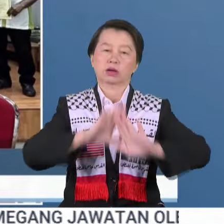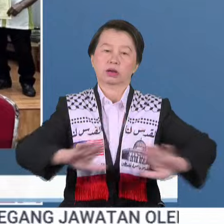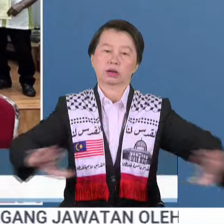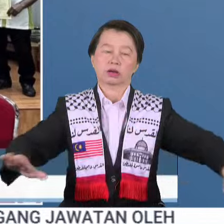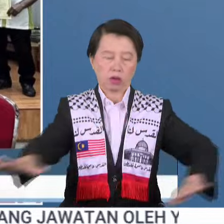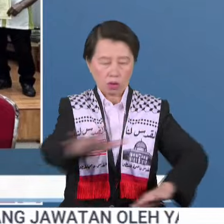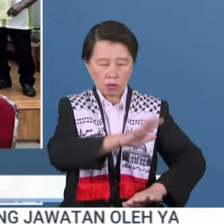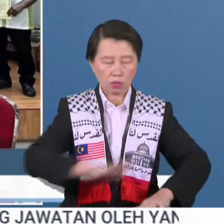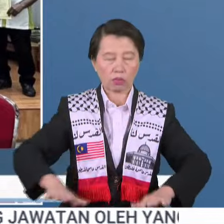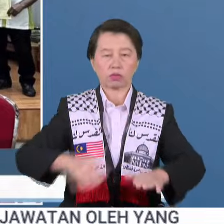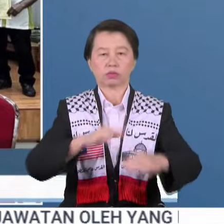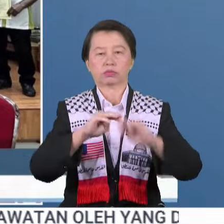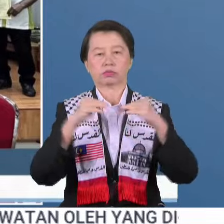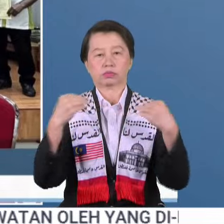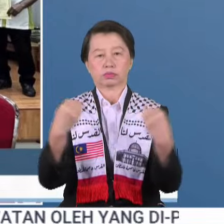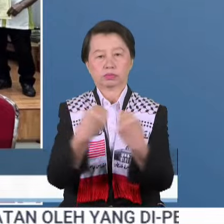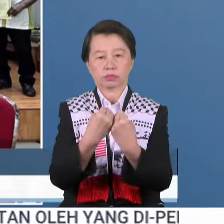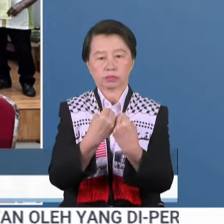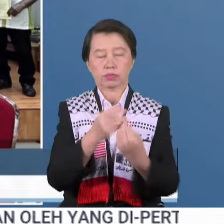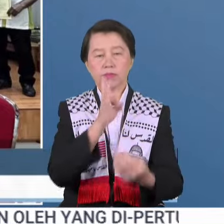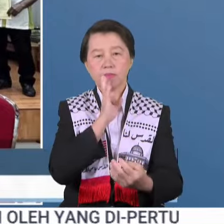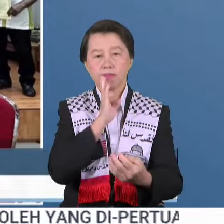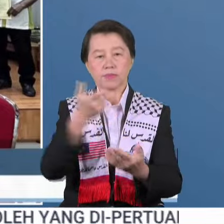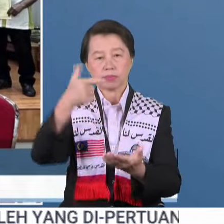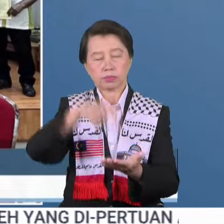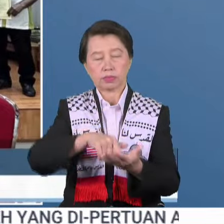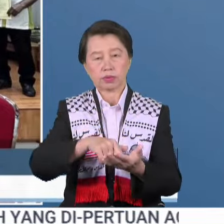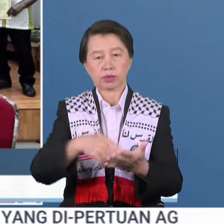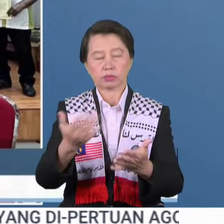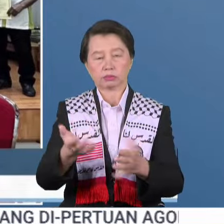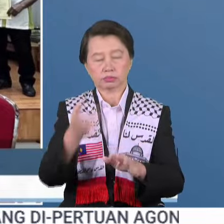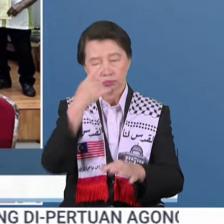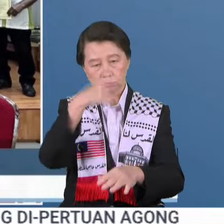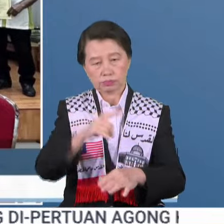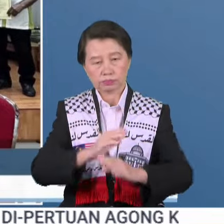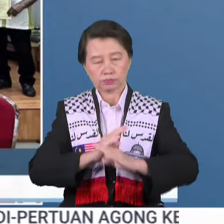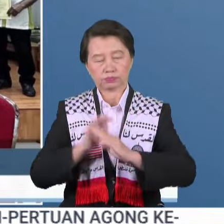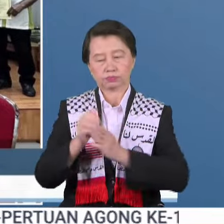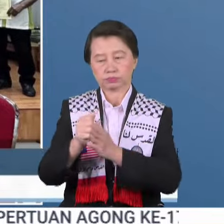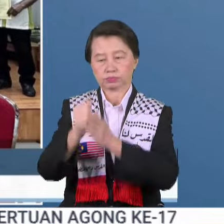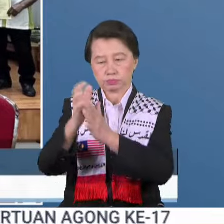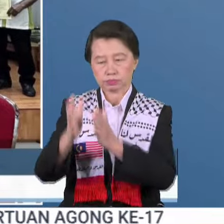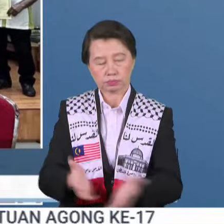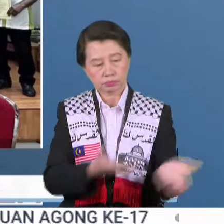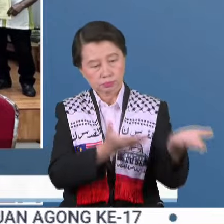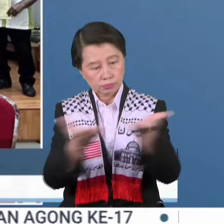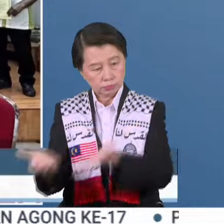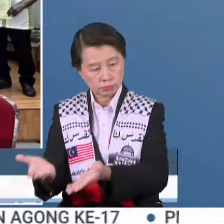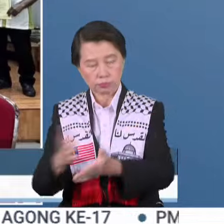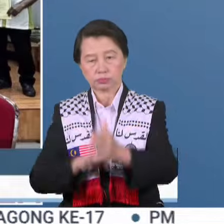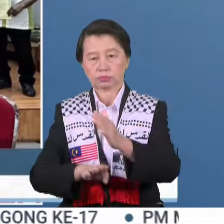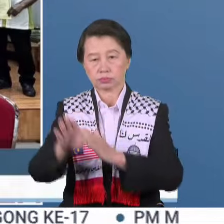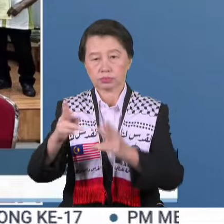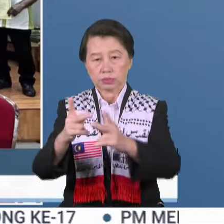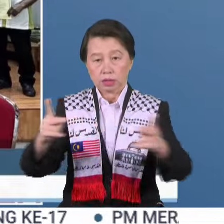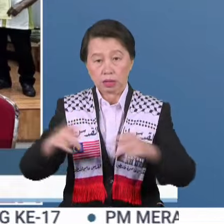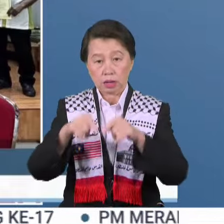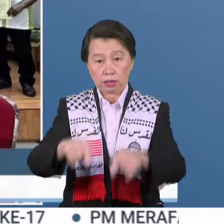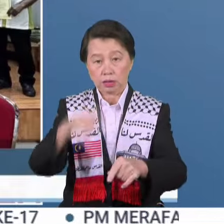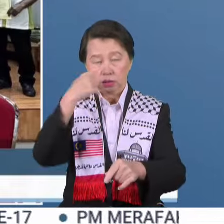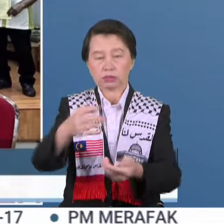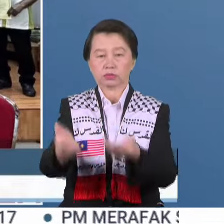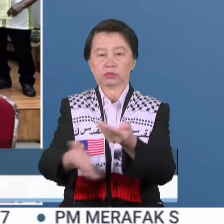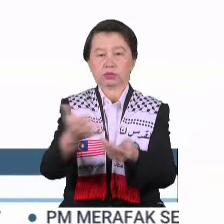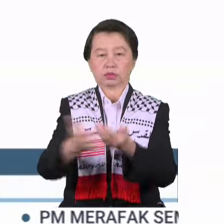setiap lapisan masyarakat tambah beliau pengubaran sebagai pemimpin seperti membawa pembangunan di kawasan ini bertujuan untuk